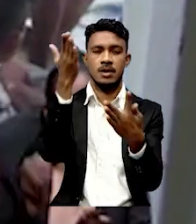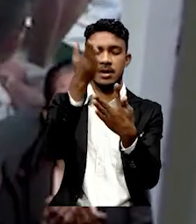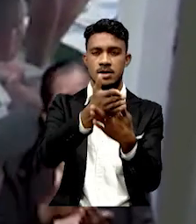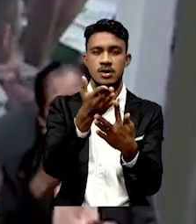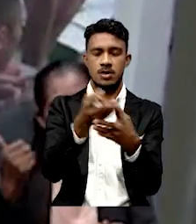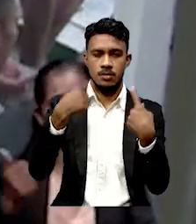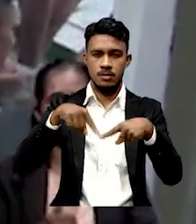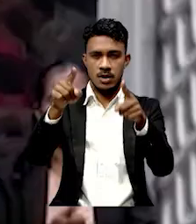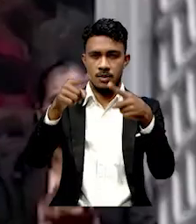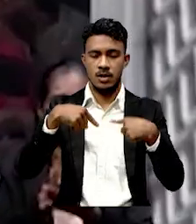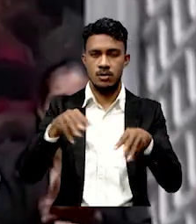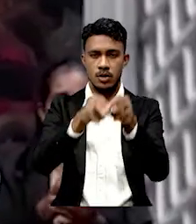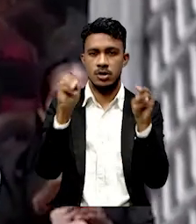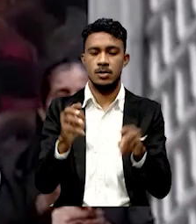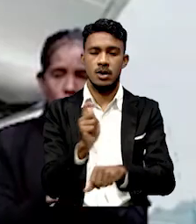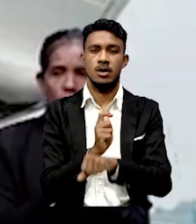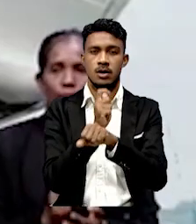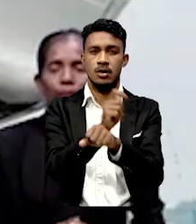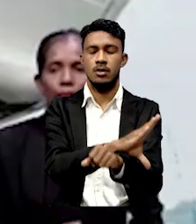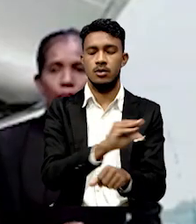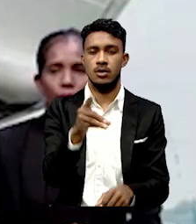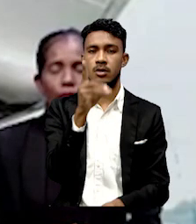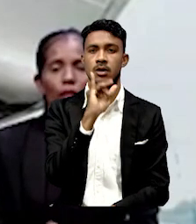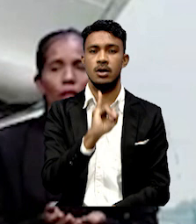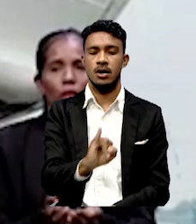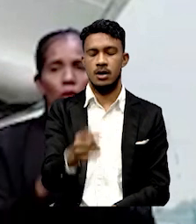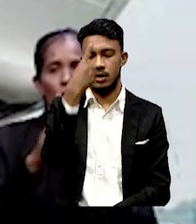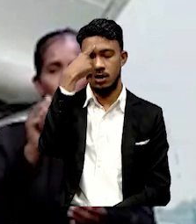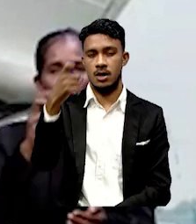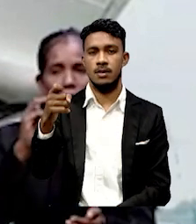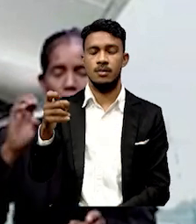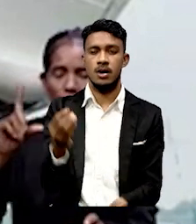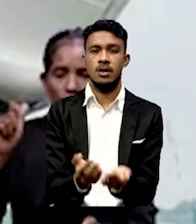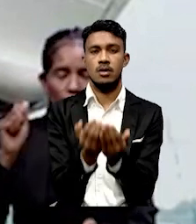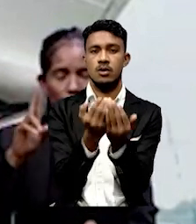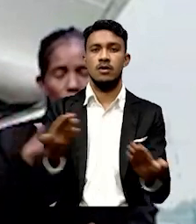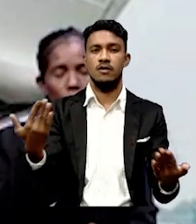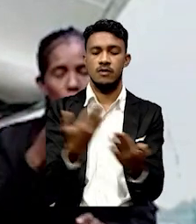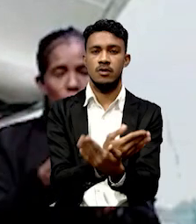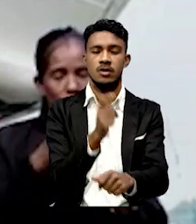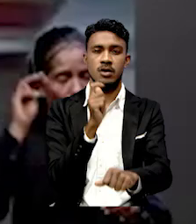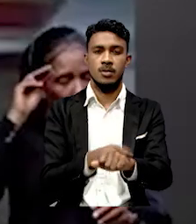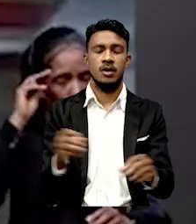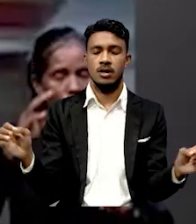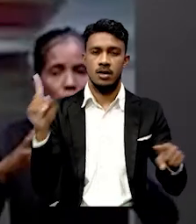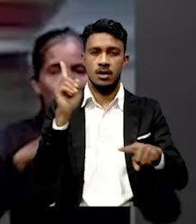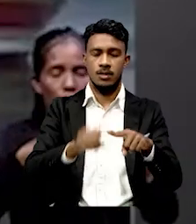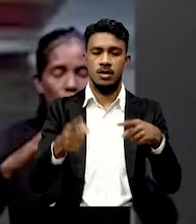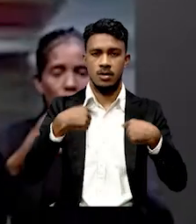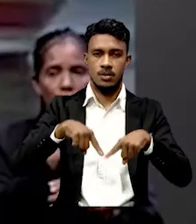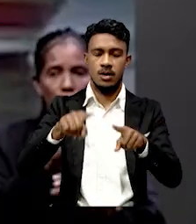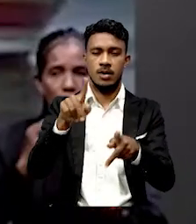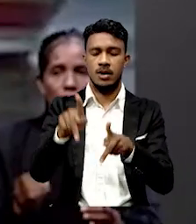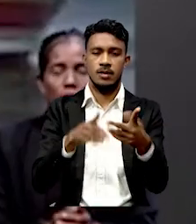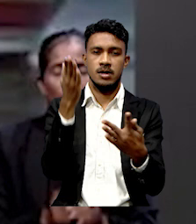ba mai município Atauru no Dili. Tamba Rofum Berlin Ramelau durante nela bele tula passageiro Sira